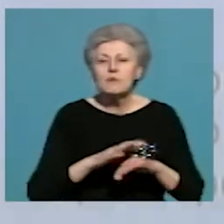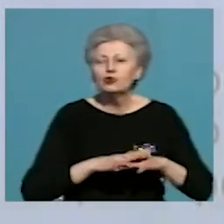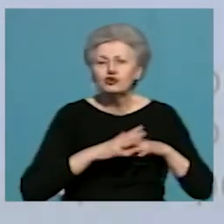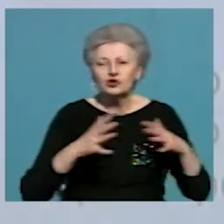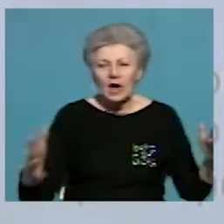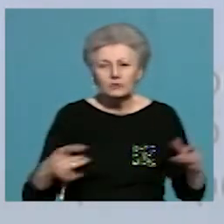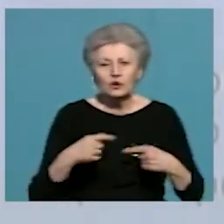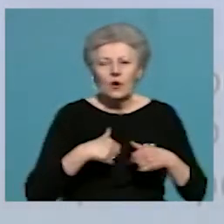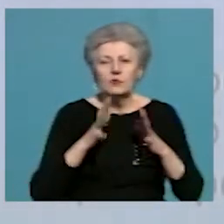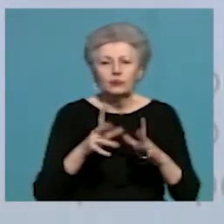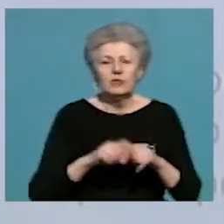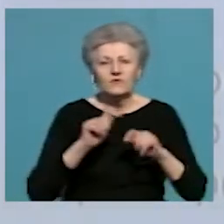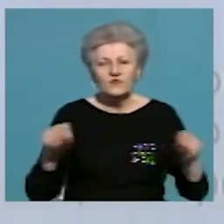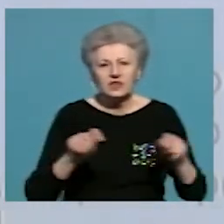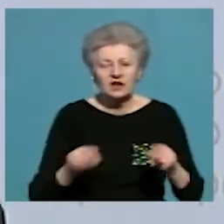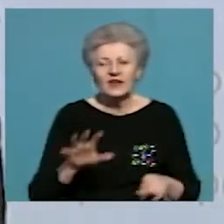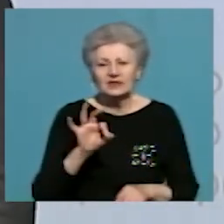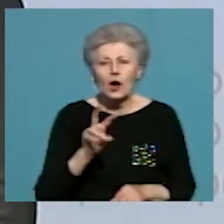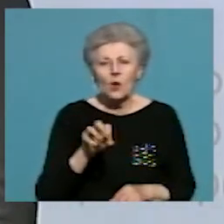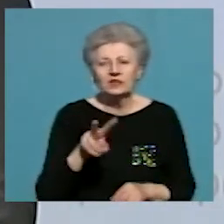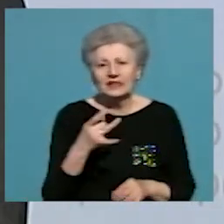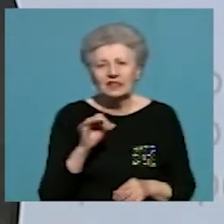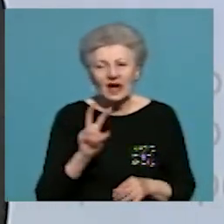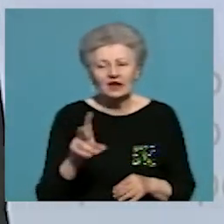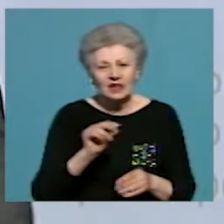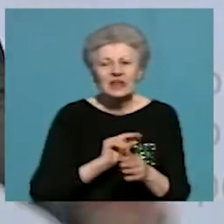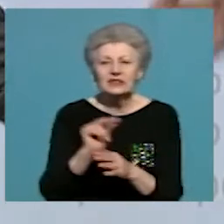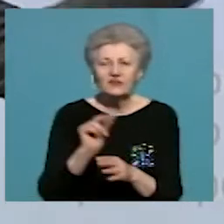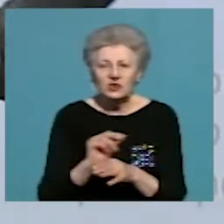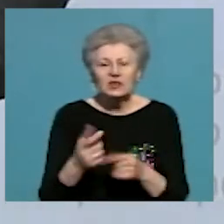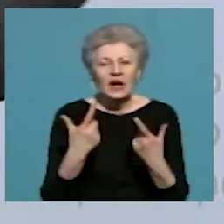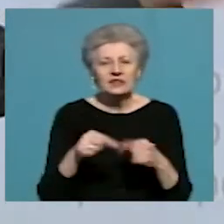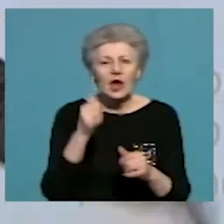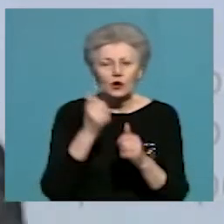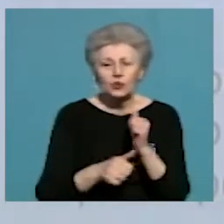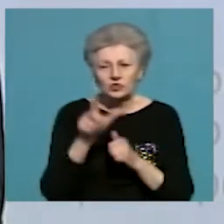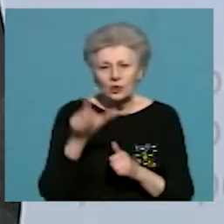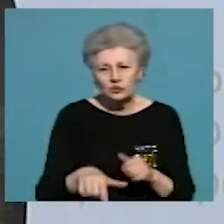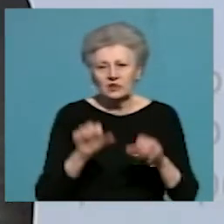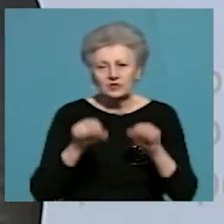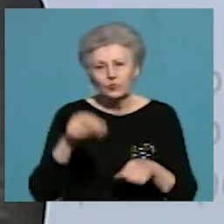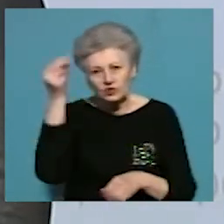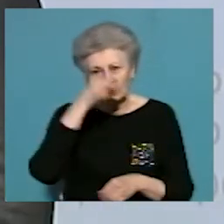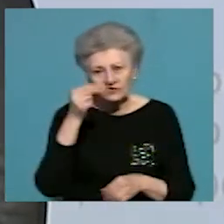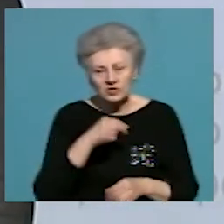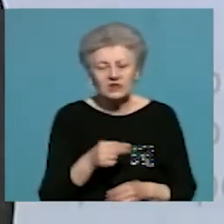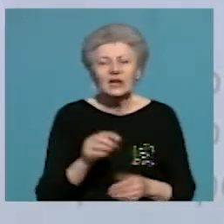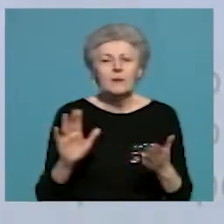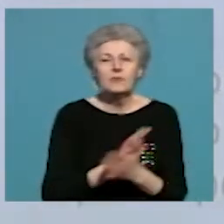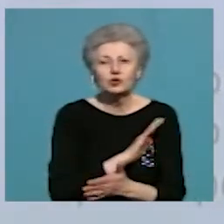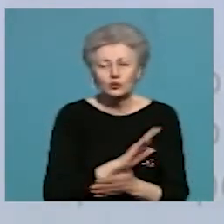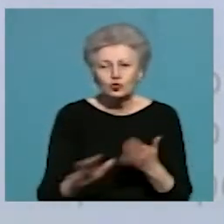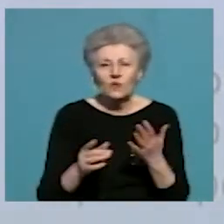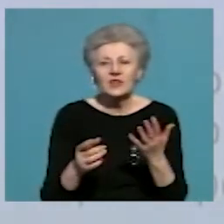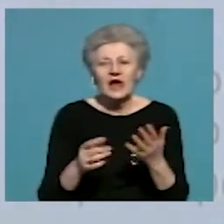освітні хаби офлайн, де кожна людина зможе отримати, реалізувати своє право на безкоштовну цифрову освіту. Я думаю,